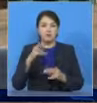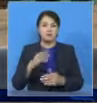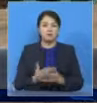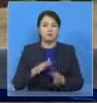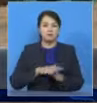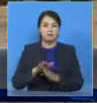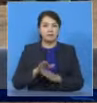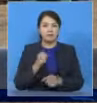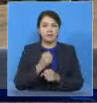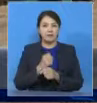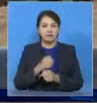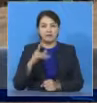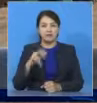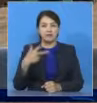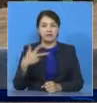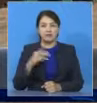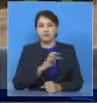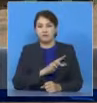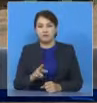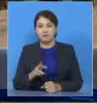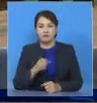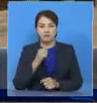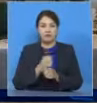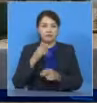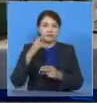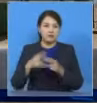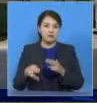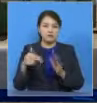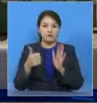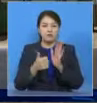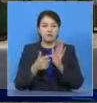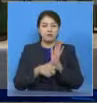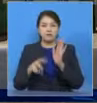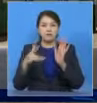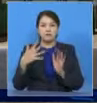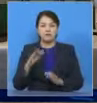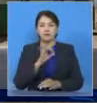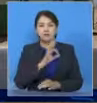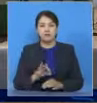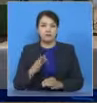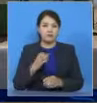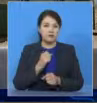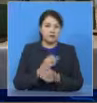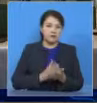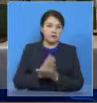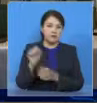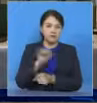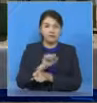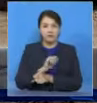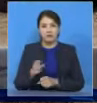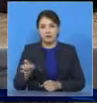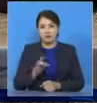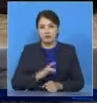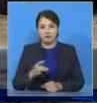Общая стоимость проекта составляет 330 миллионов тенге. Работы завершены на 75%. Задача ДЭП – обслуживание автомобильной дороги